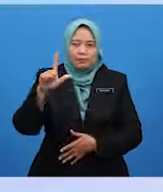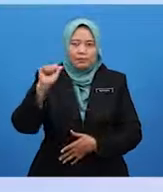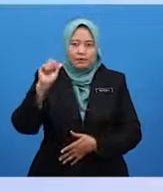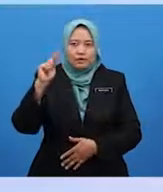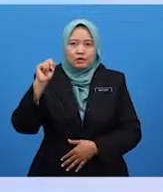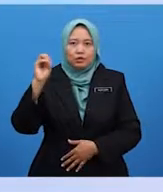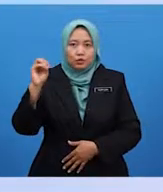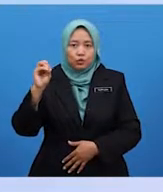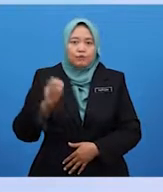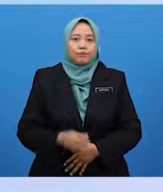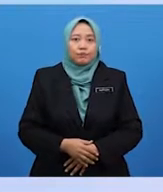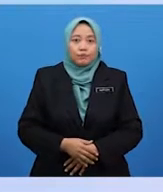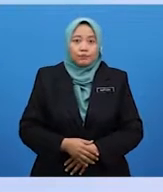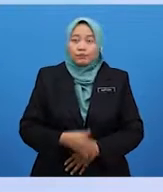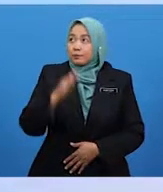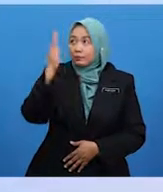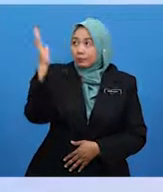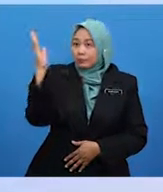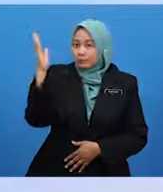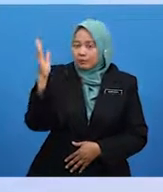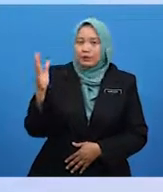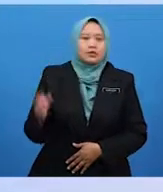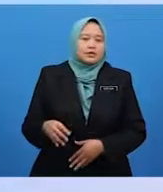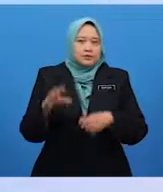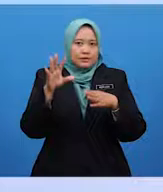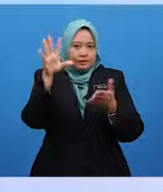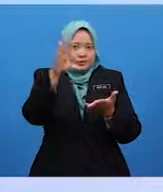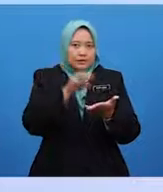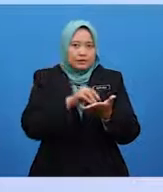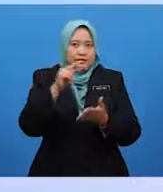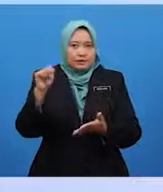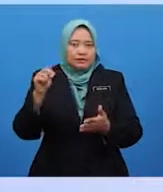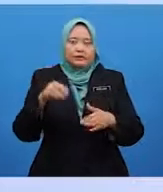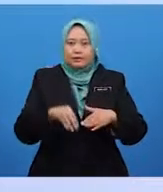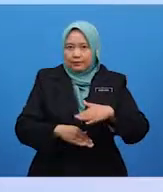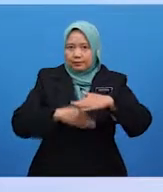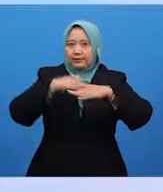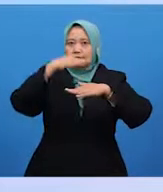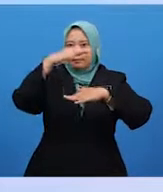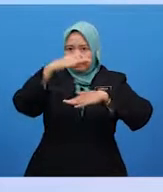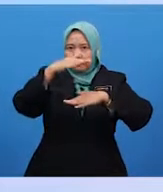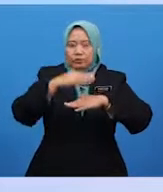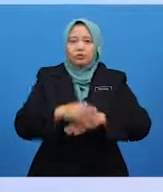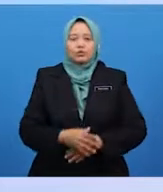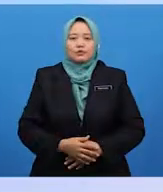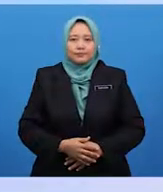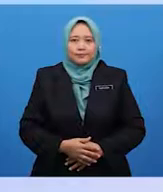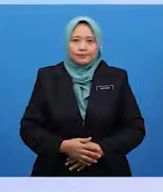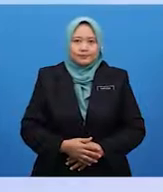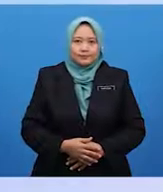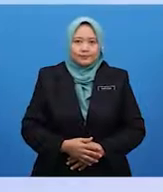timbulan ialah proses mengukir ke dalam dan meninggalkan bahagian yang timbul untuk diletakkan dakwat dan